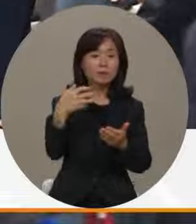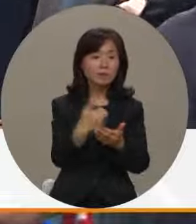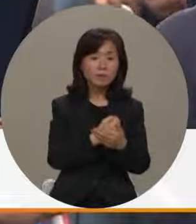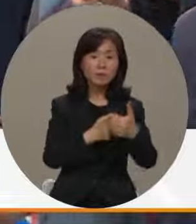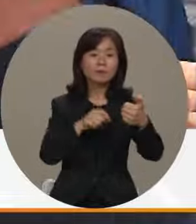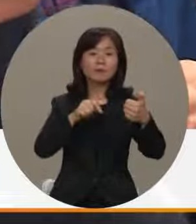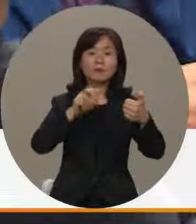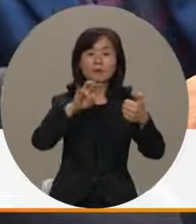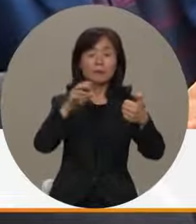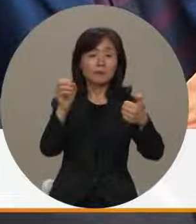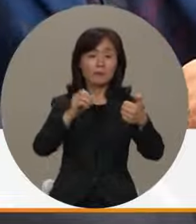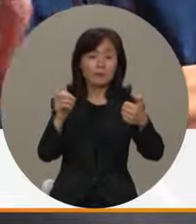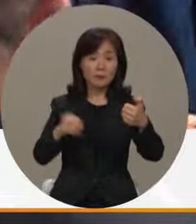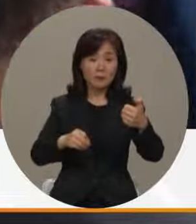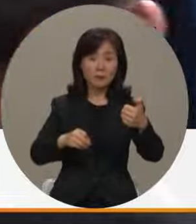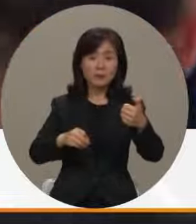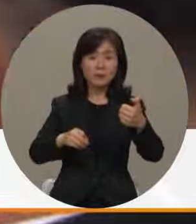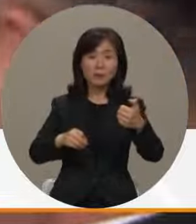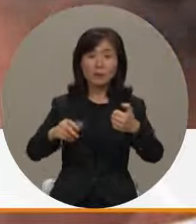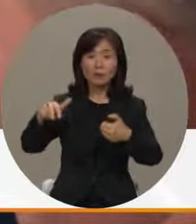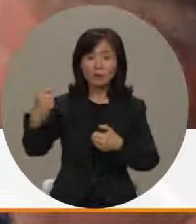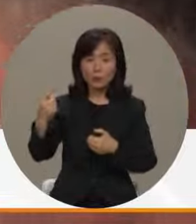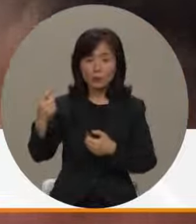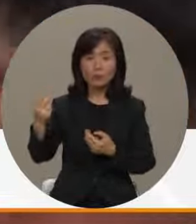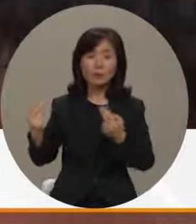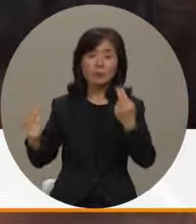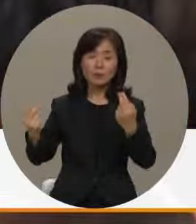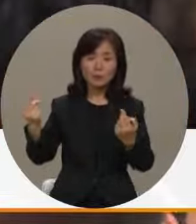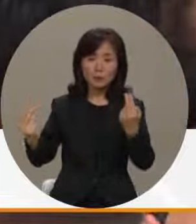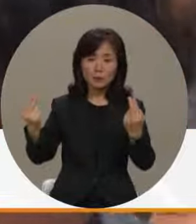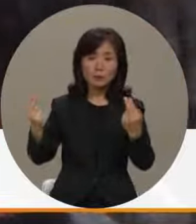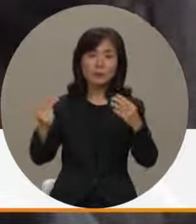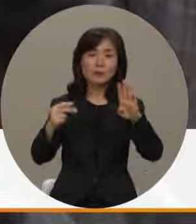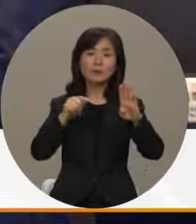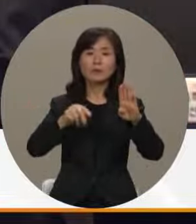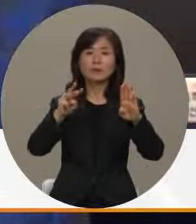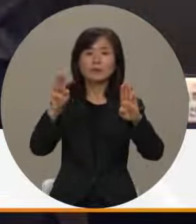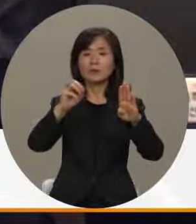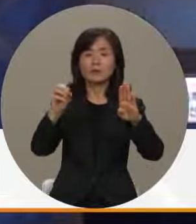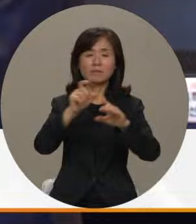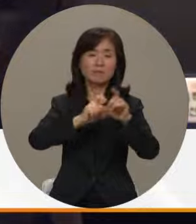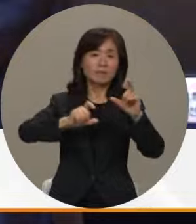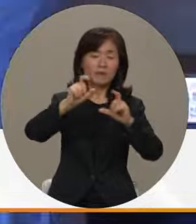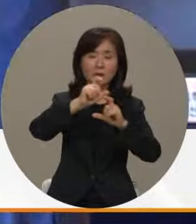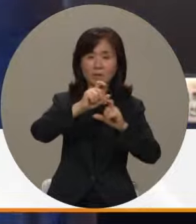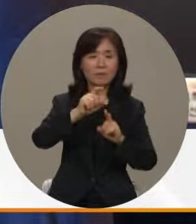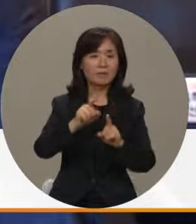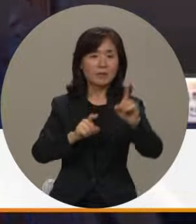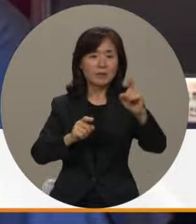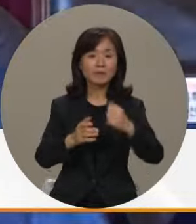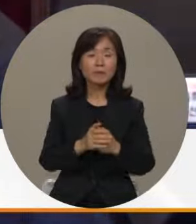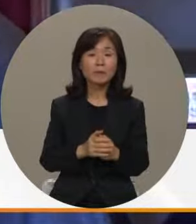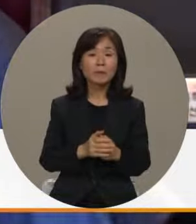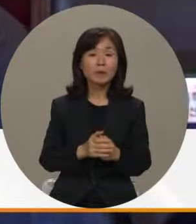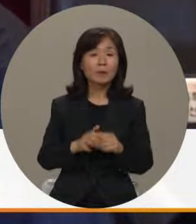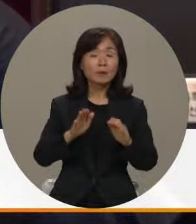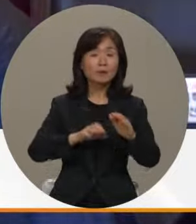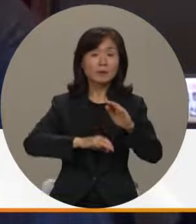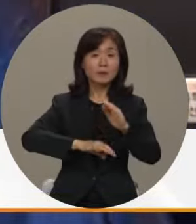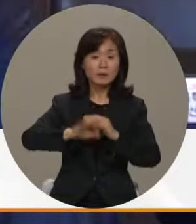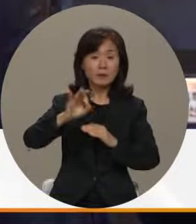45.93%를 얻은 조전혁 후보를 4.3%포인트 차로 눌렀습니다. 보궐선거인 만큼 정교육감은 오늘